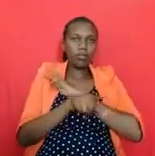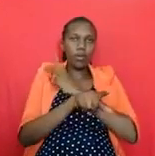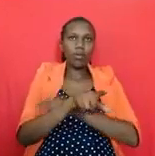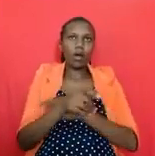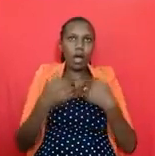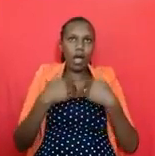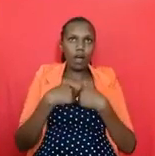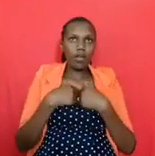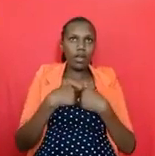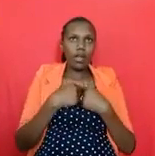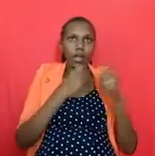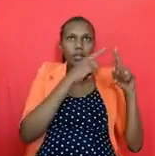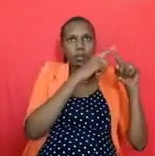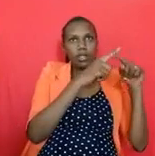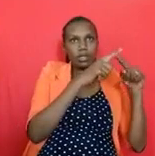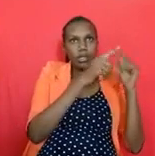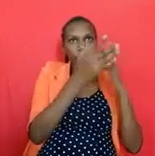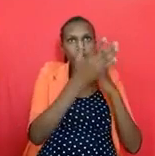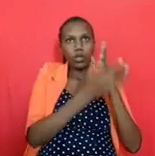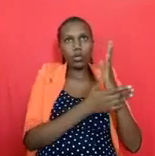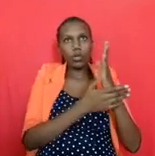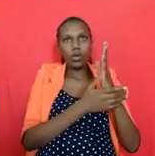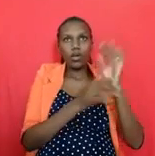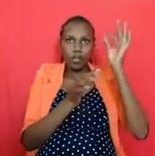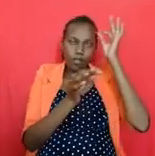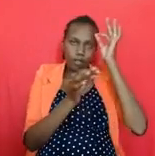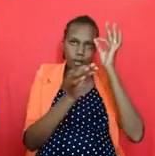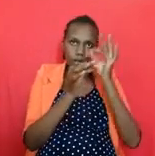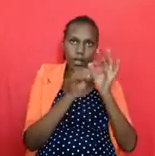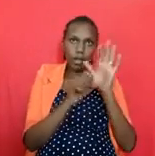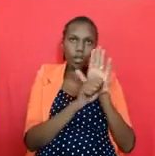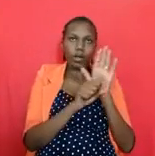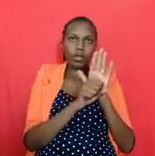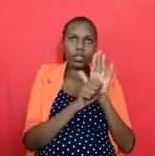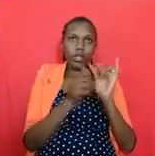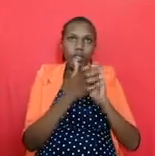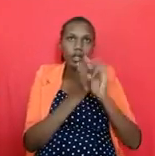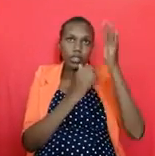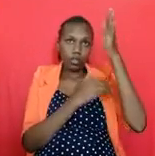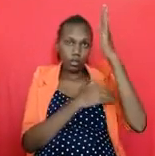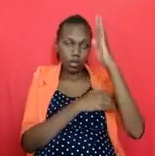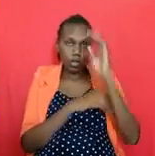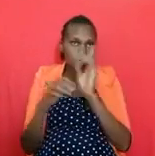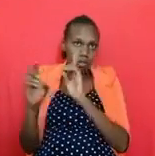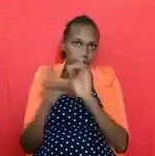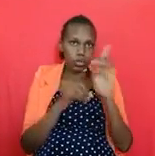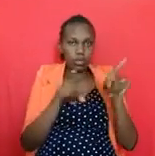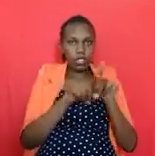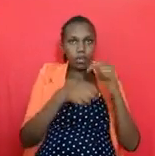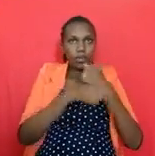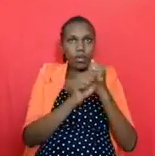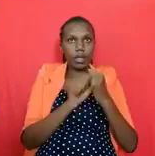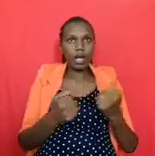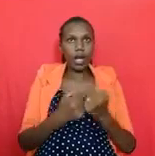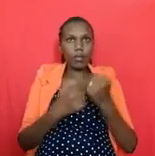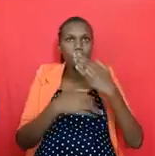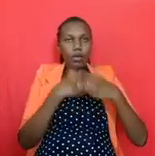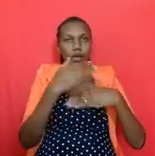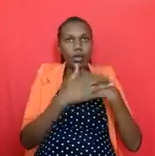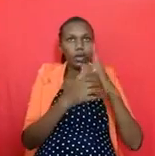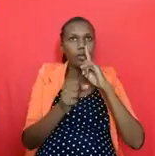na kuhitukira witikio munene Ngai ati wee Ngai ni wikaga na ni uhingagia ciiranio